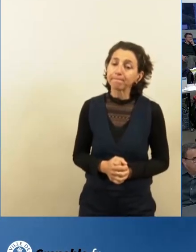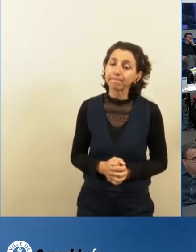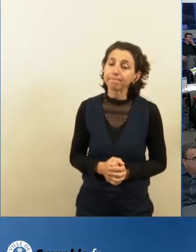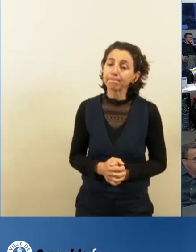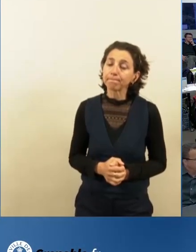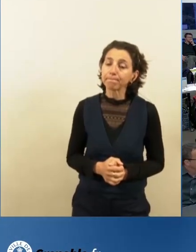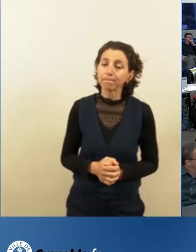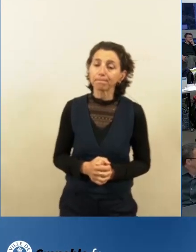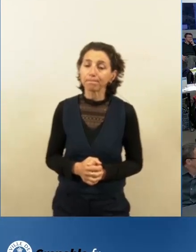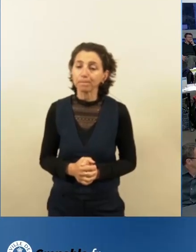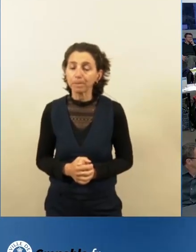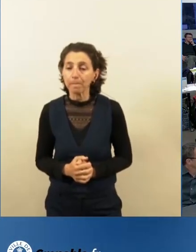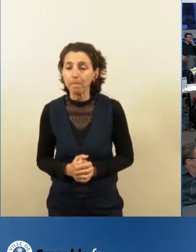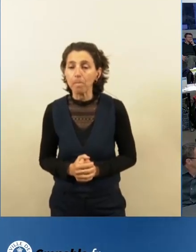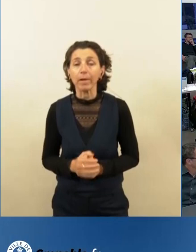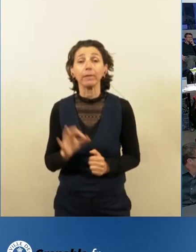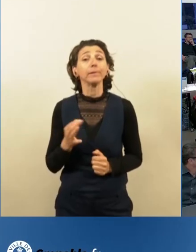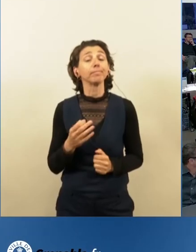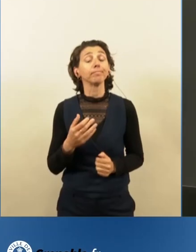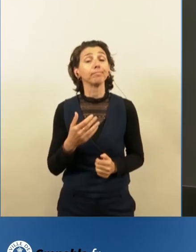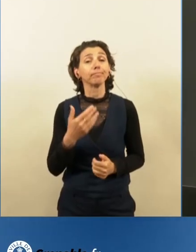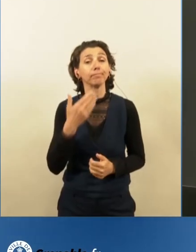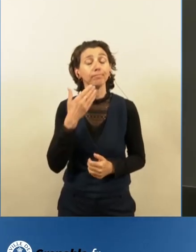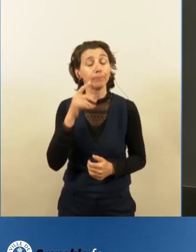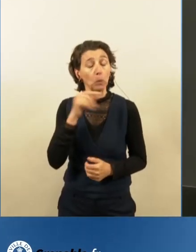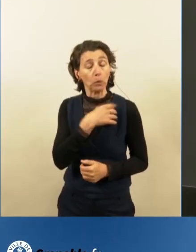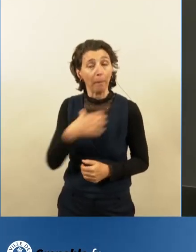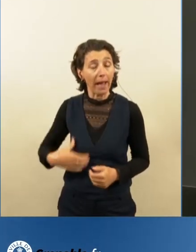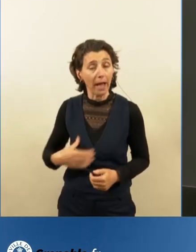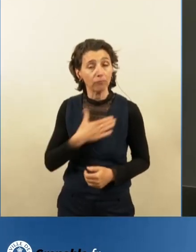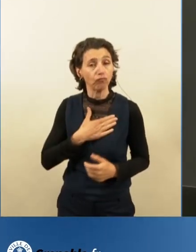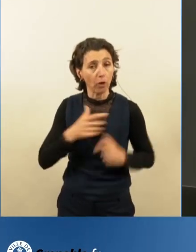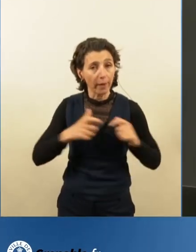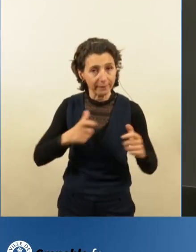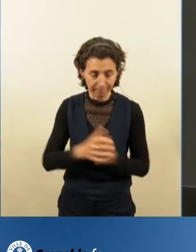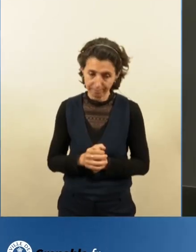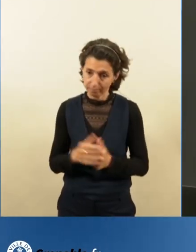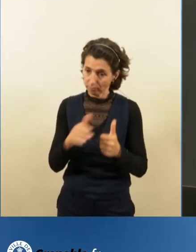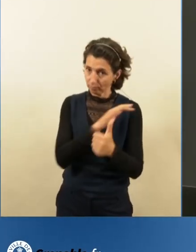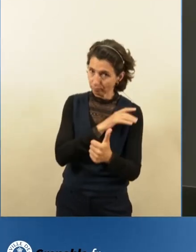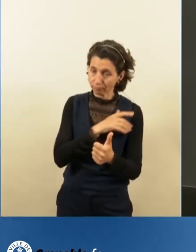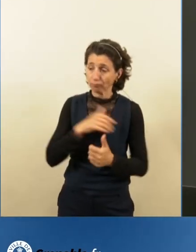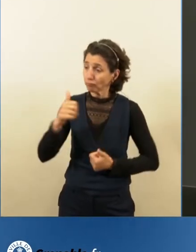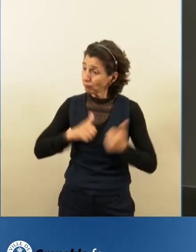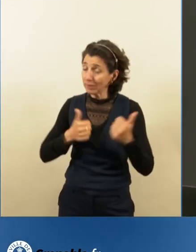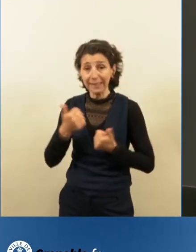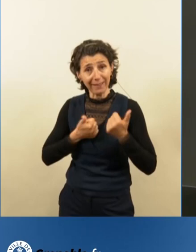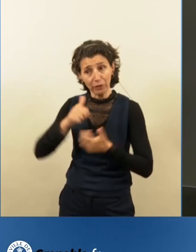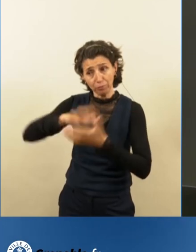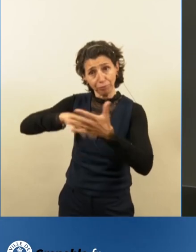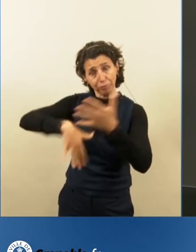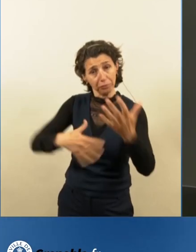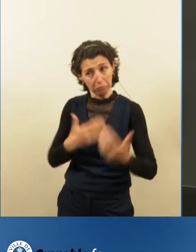alors Monsieur le Maire chers collègues tout d'abord merci au service pour la bonne rédaction de cette délibération